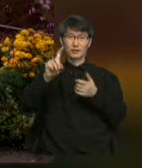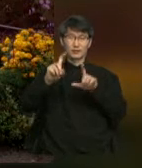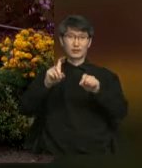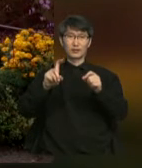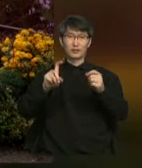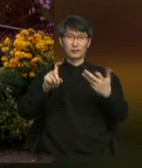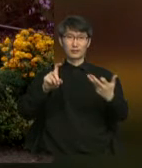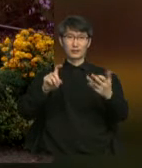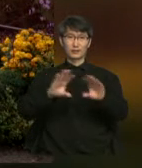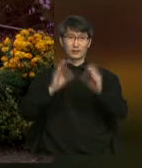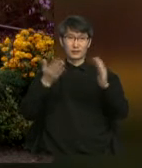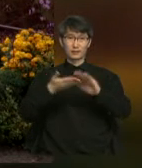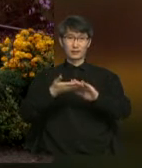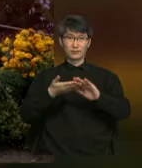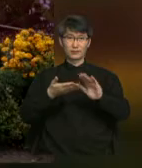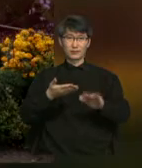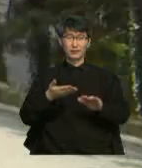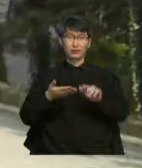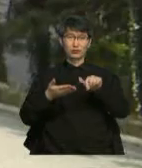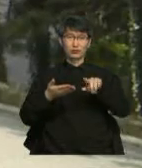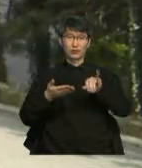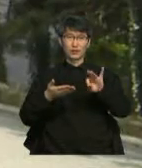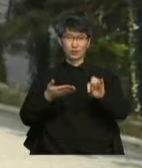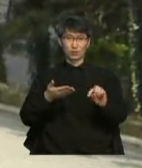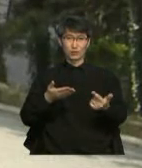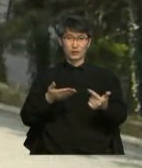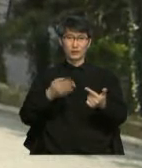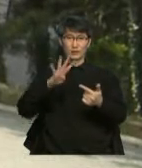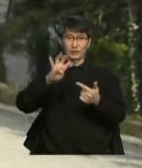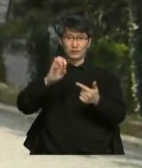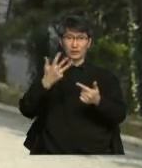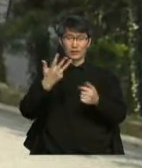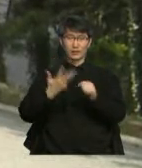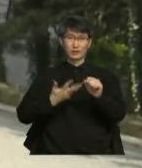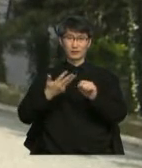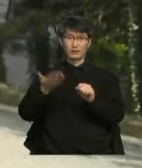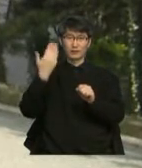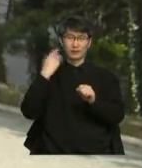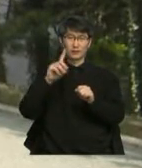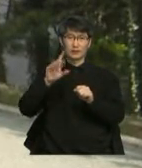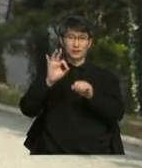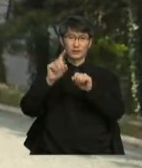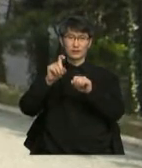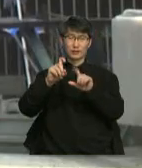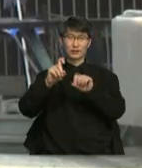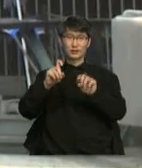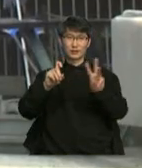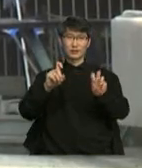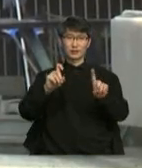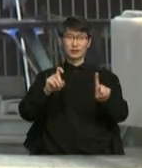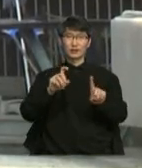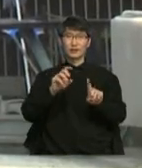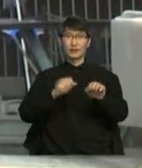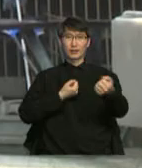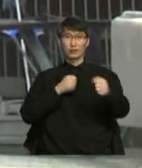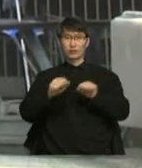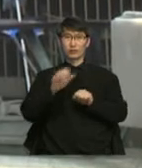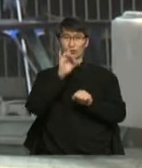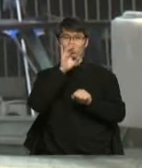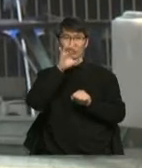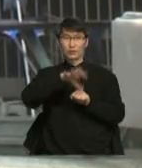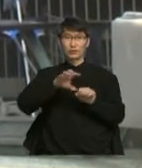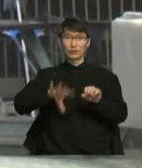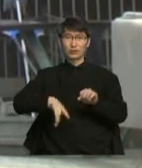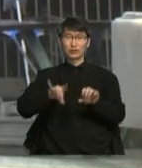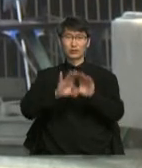구간을 개방했습니다. 국기원은 48년 전 11월 30일에 대한태권도협회 중앙도장으로